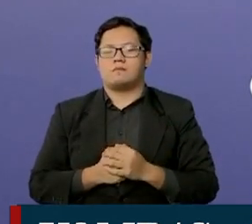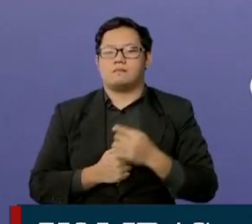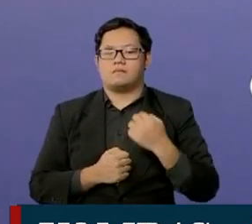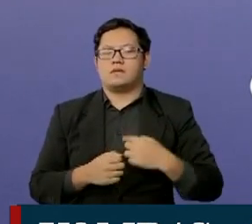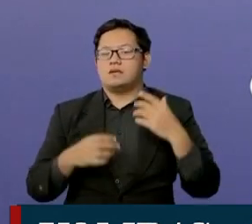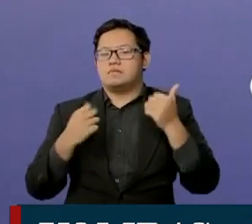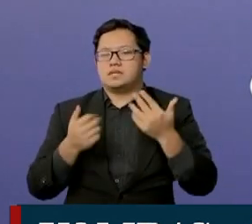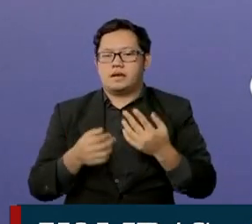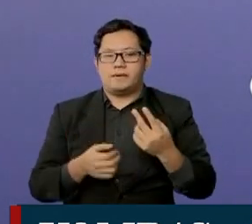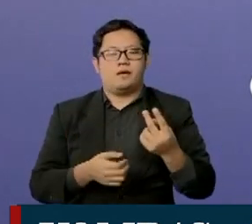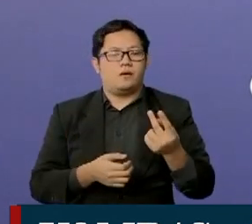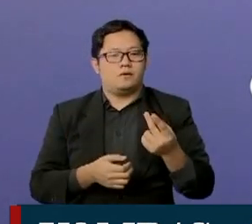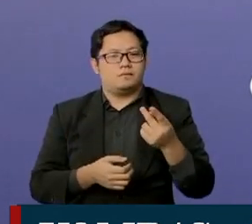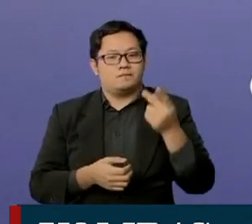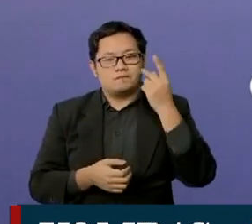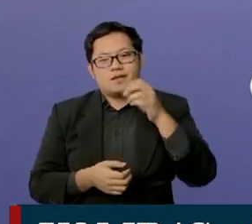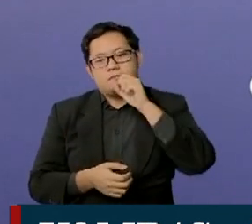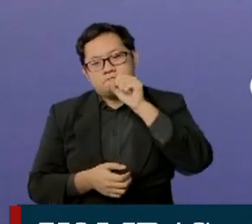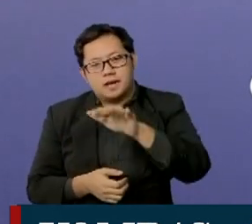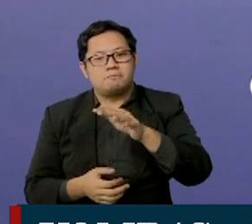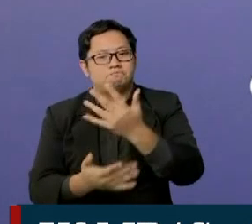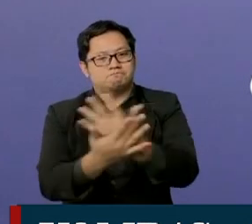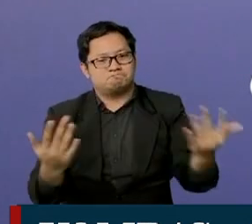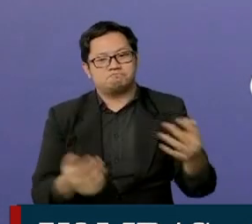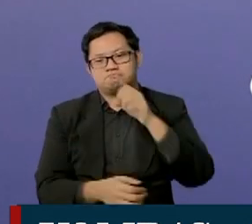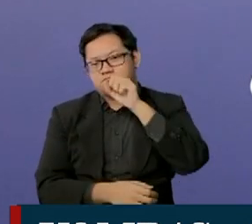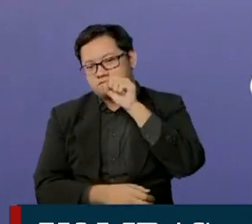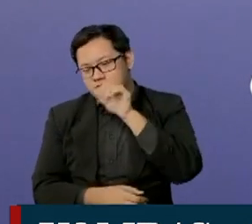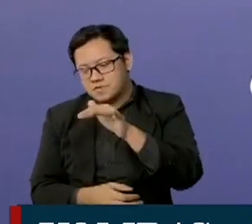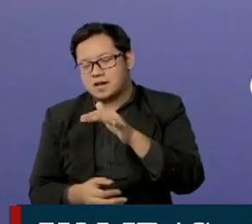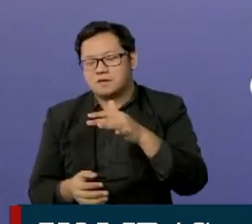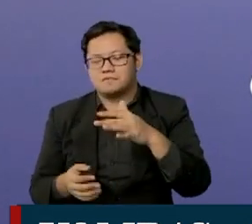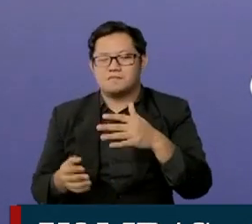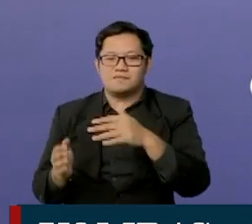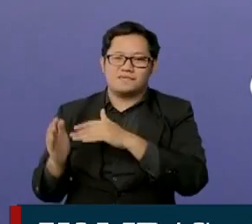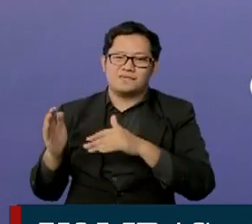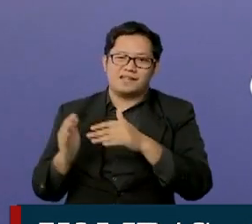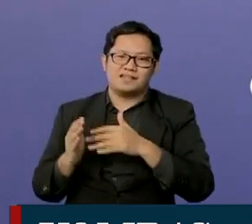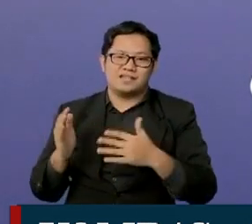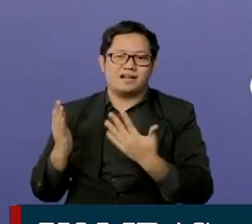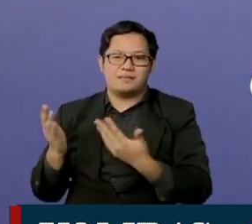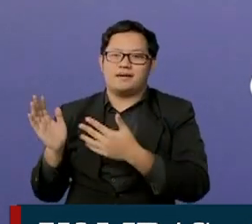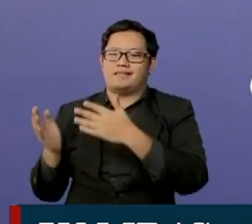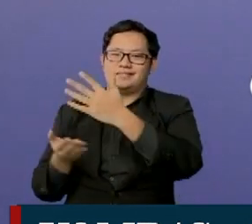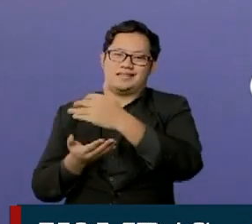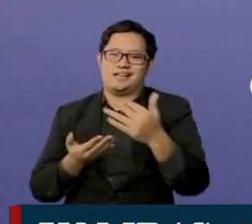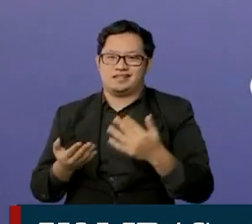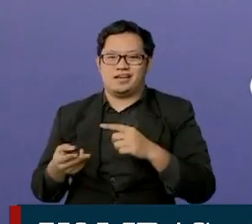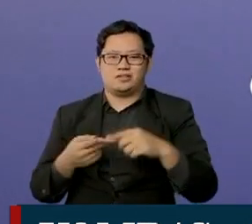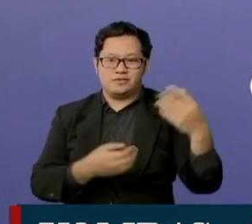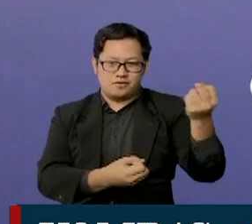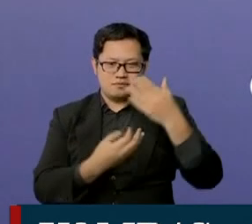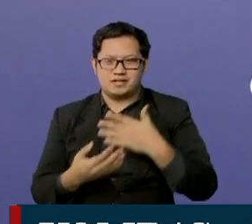menjaga dan menyampaikan pesan kepada masyarakat dan berdasarkan data dan informasi yang benar